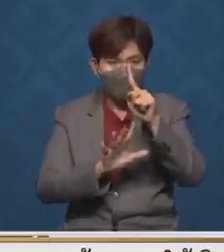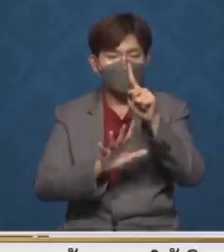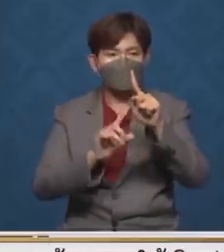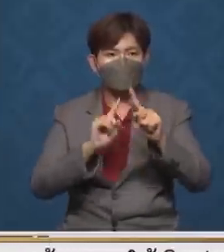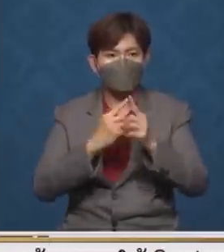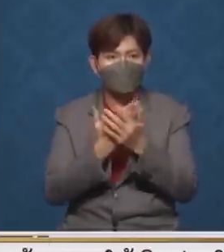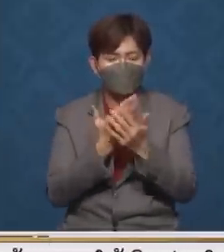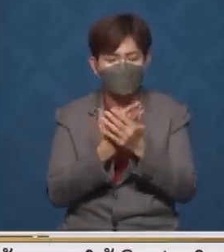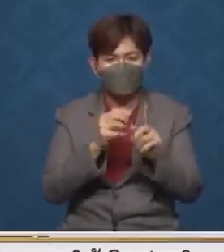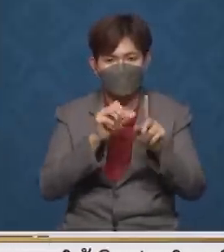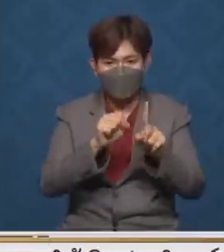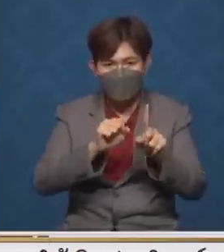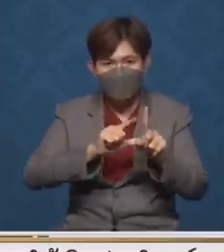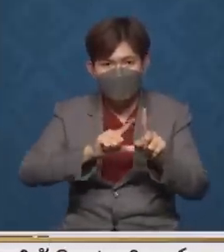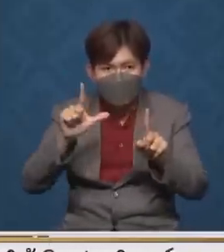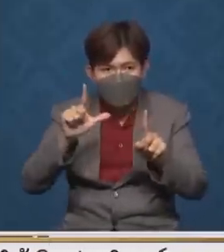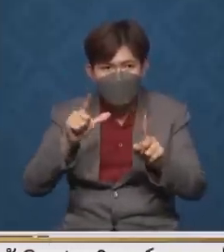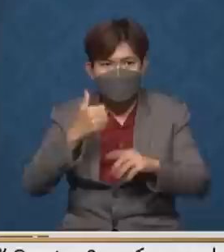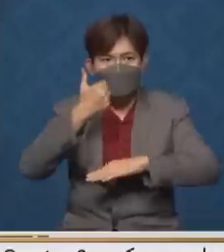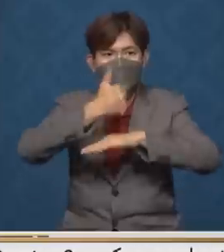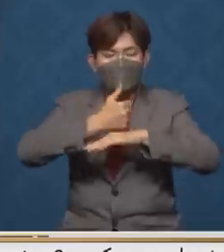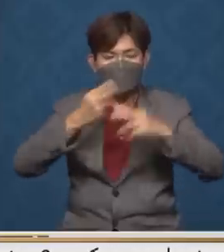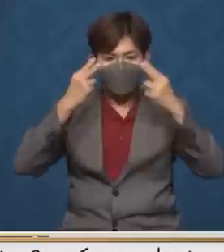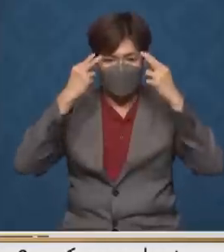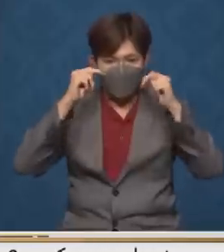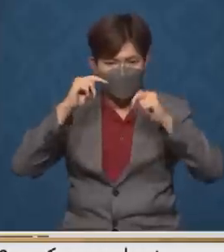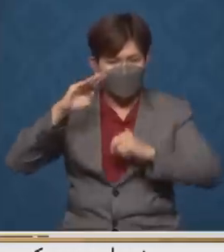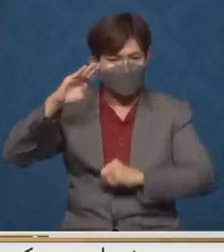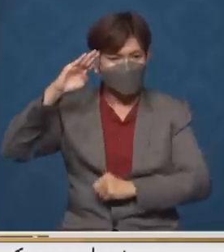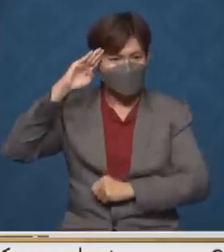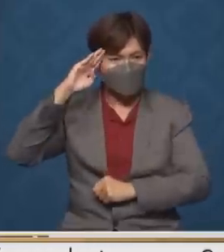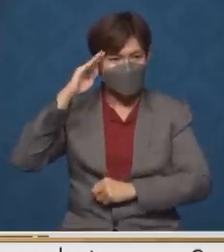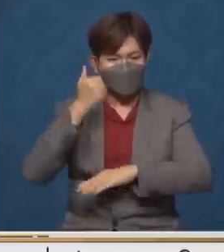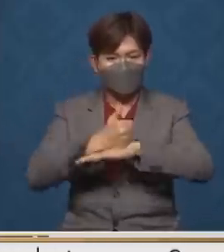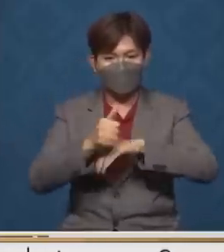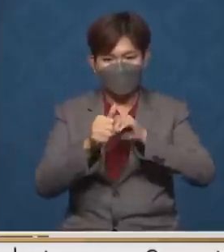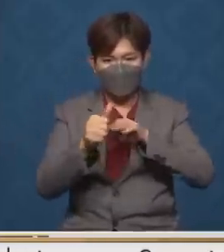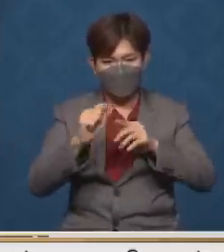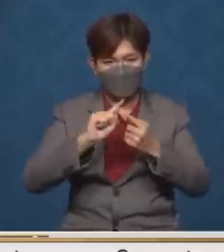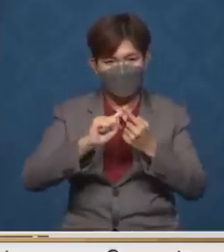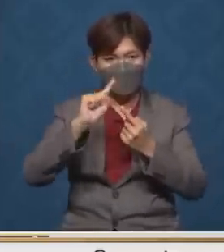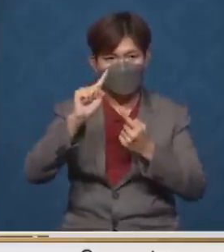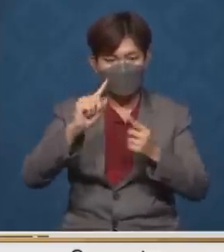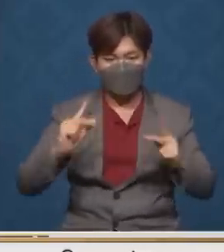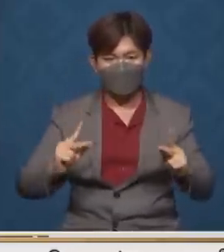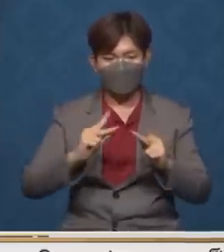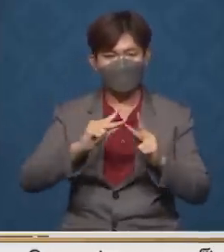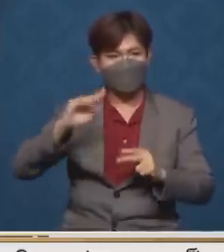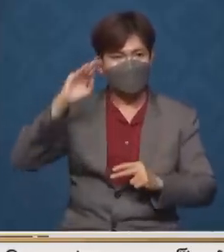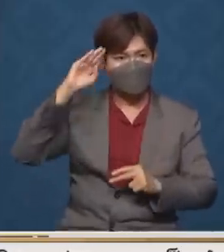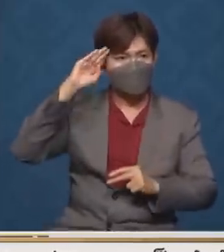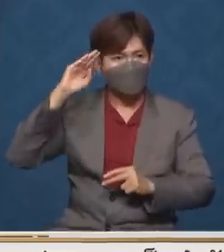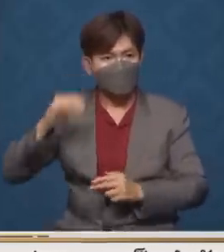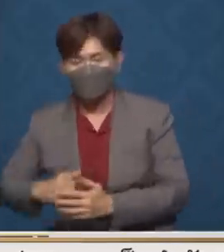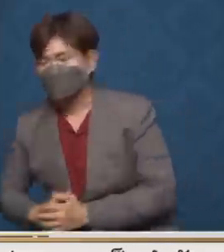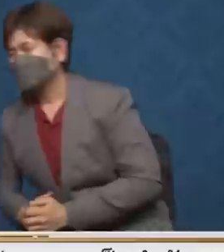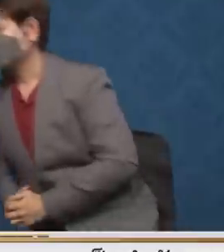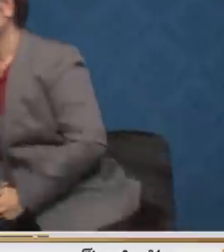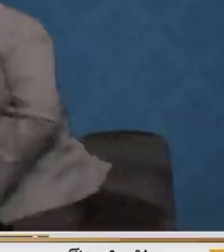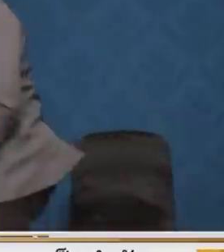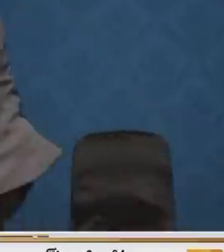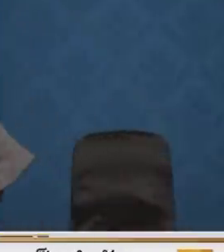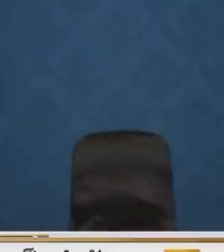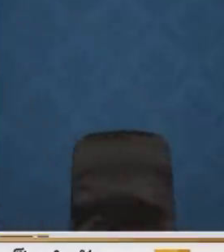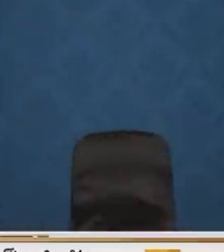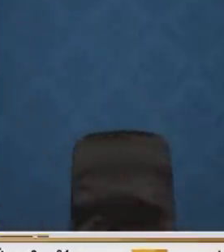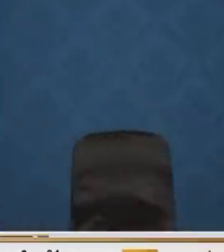ภายใ้ผู้บคับชาที่ชื่อผลเอกประยุตจารยโชาผู้นำ Number One ของกระสวงกลาหมซึมงบประมาณลนฟ